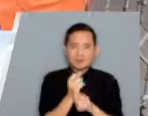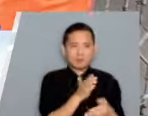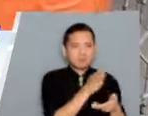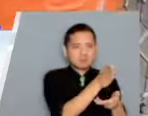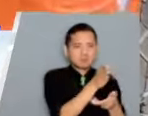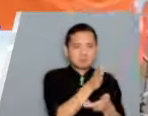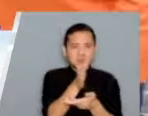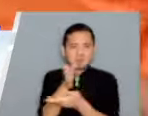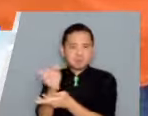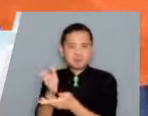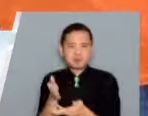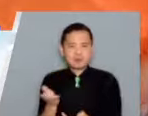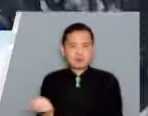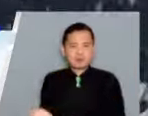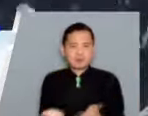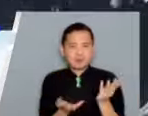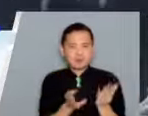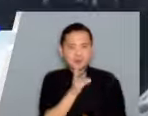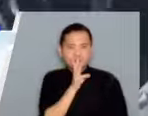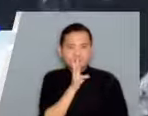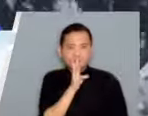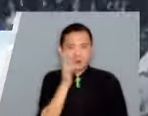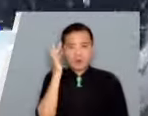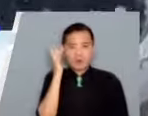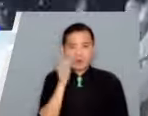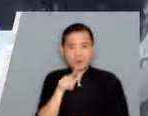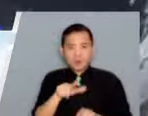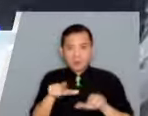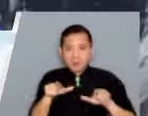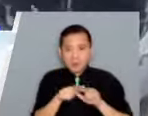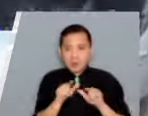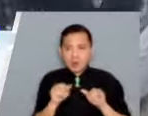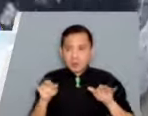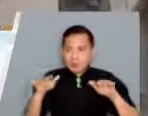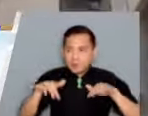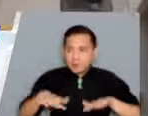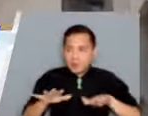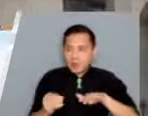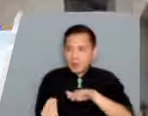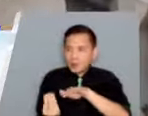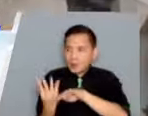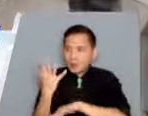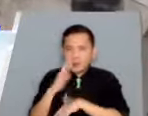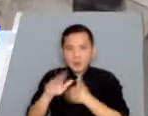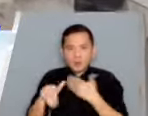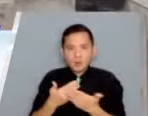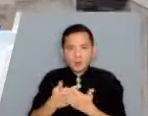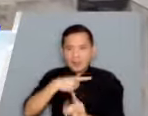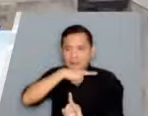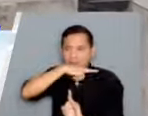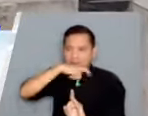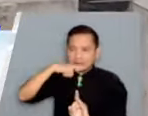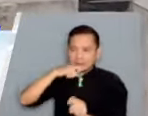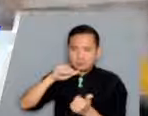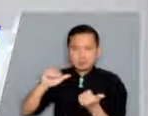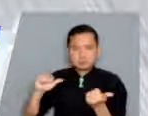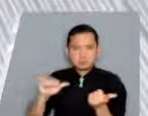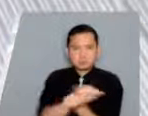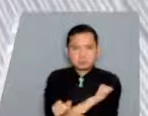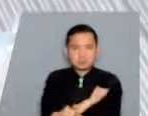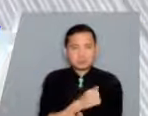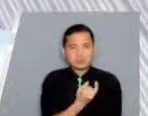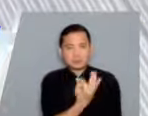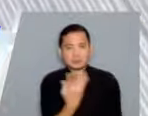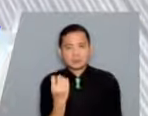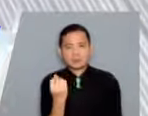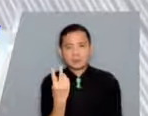mga ilog, sapa at potable springs na pangunahing pinagkukunan ng tubig ng 12 barangay. Isang pamilya